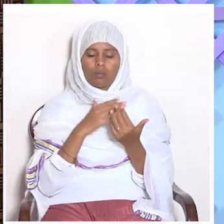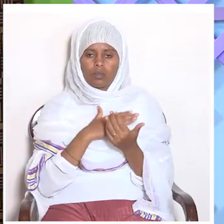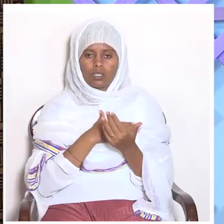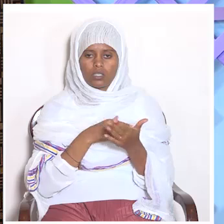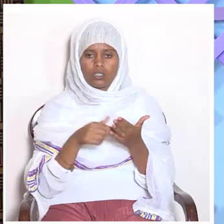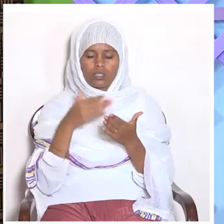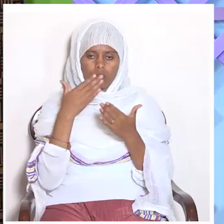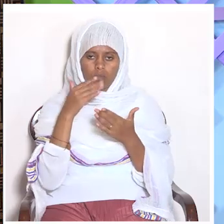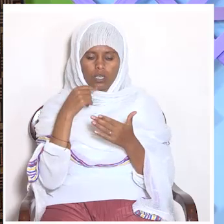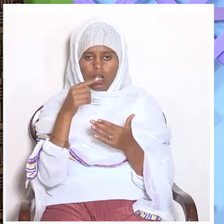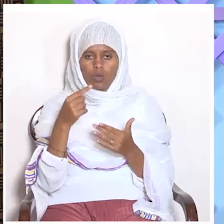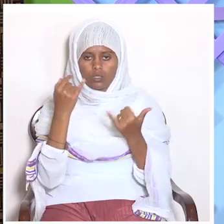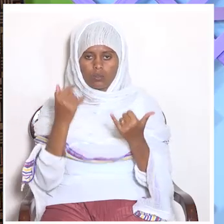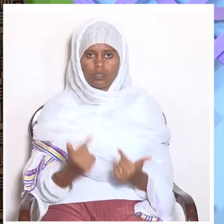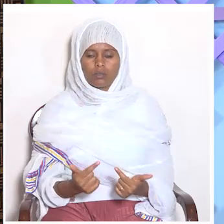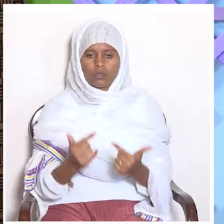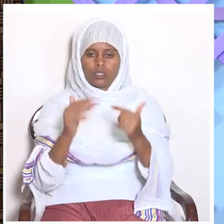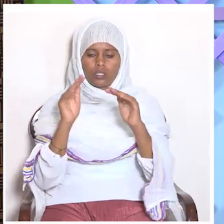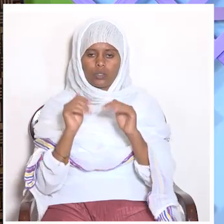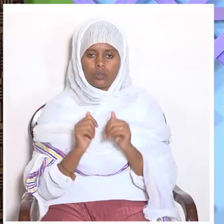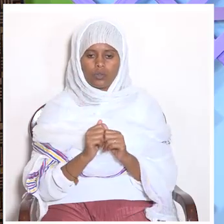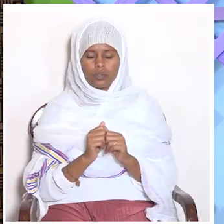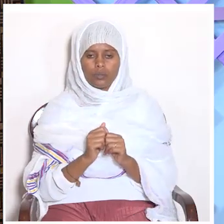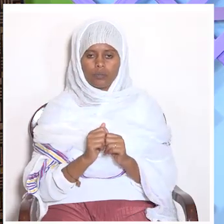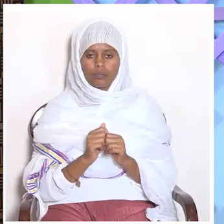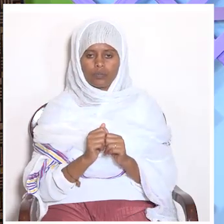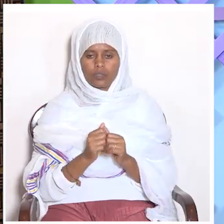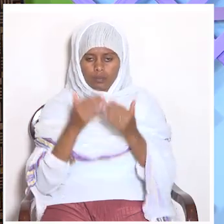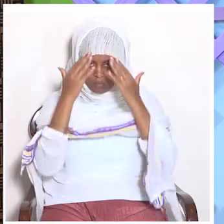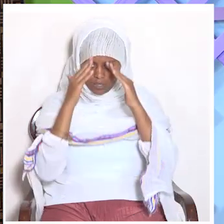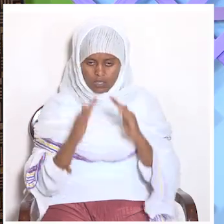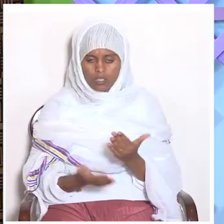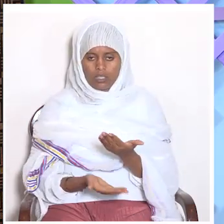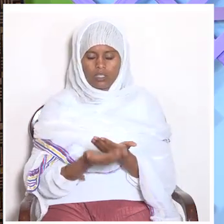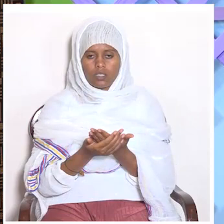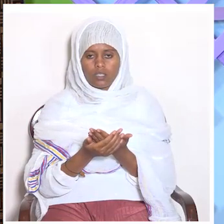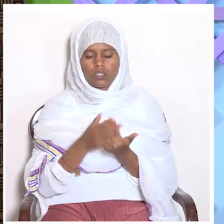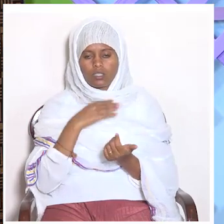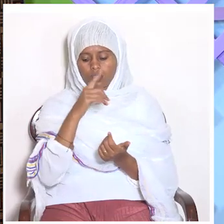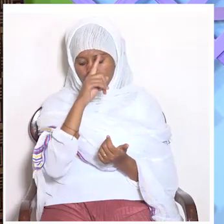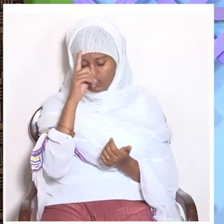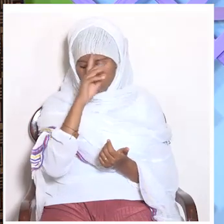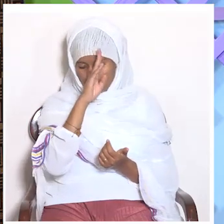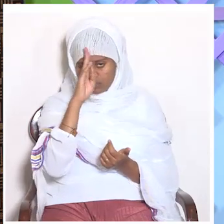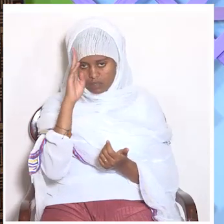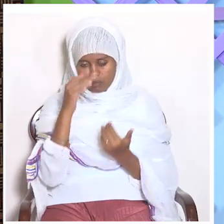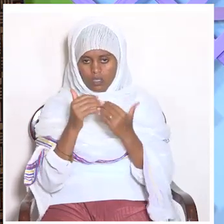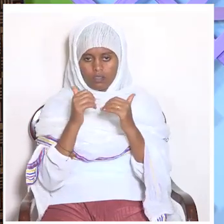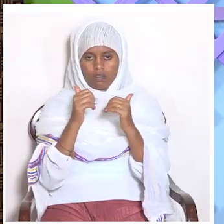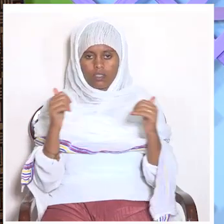ሕያው እግዚኣብሔር ኣምላኽና ስለቲ ሕያው ቃሉ ዝኸበረን ዝተመስገነን ይኹን በረኸታን ረድኤታን ናይ